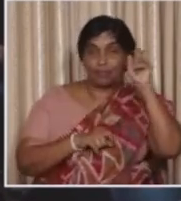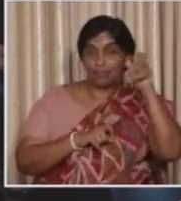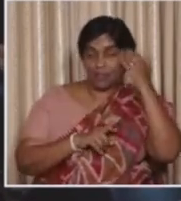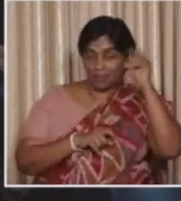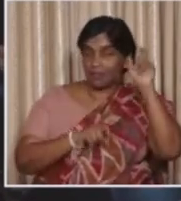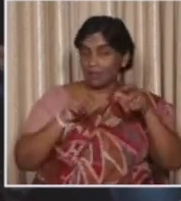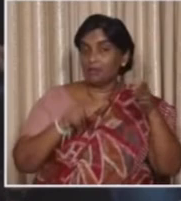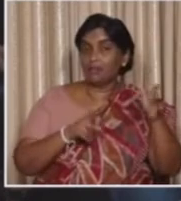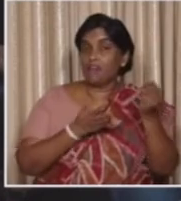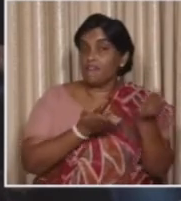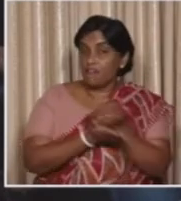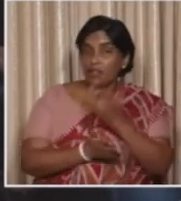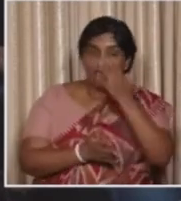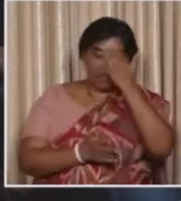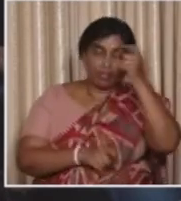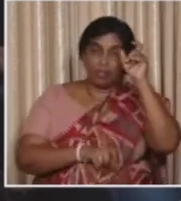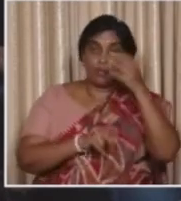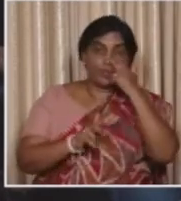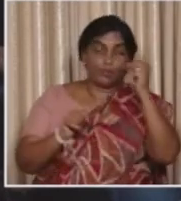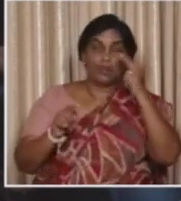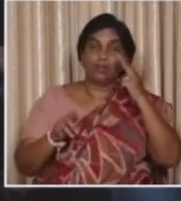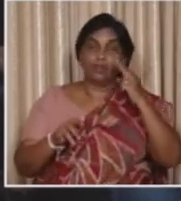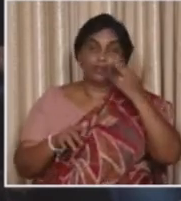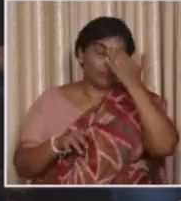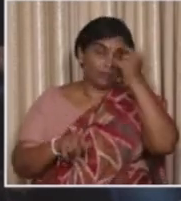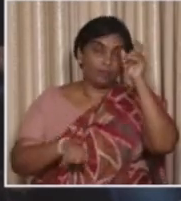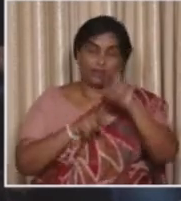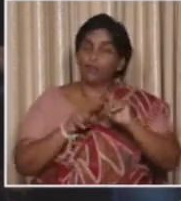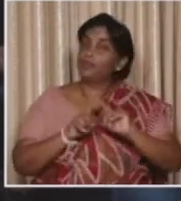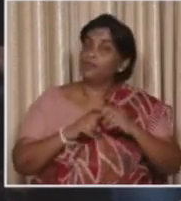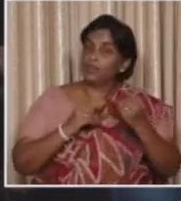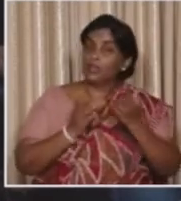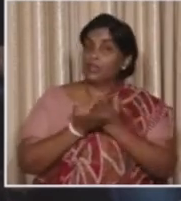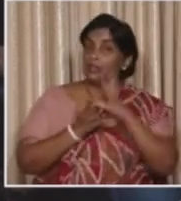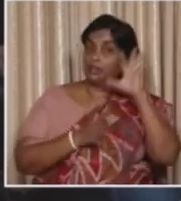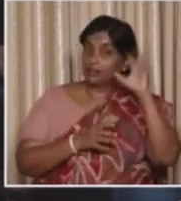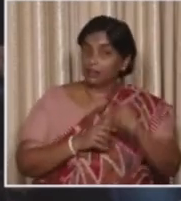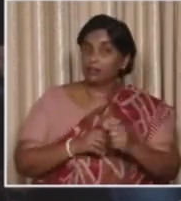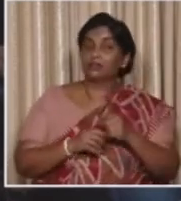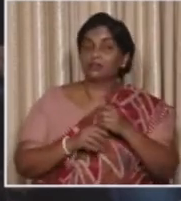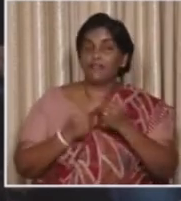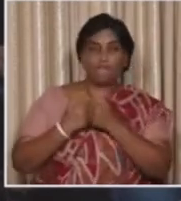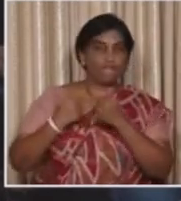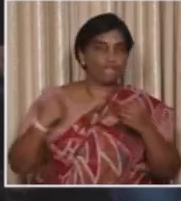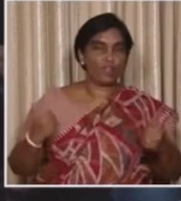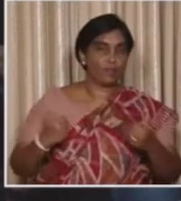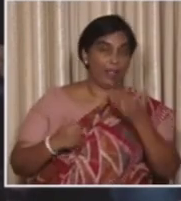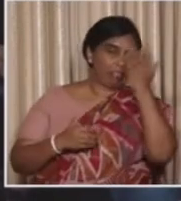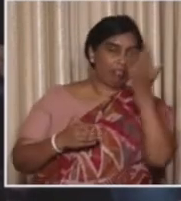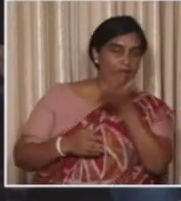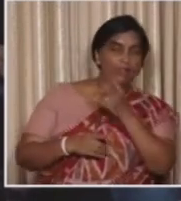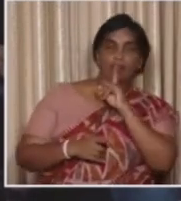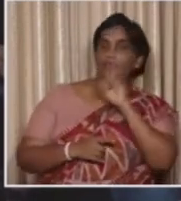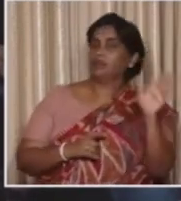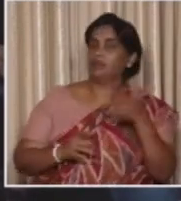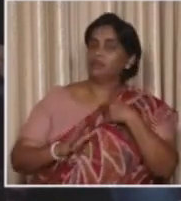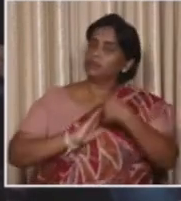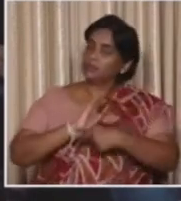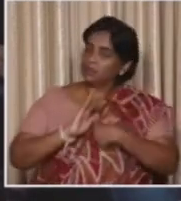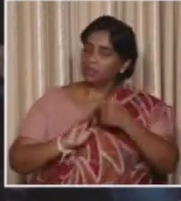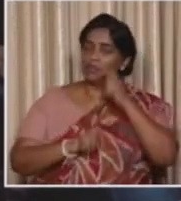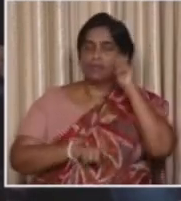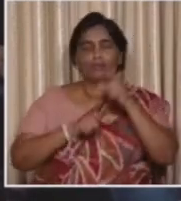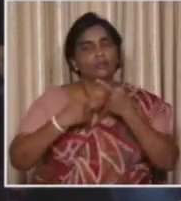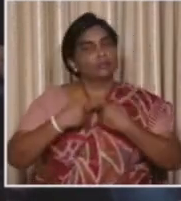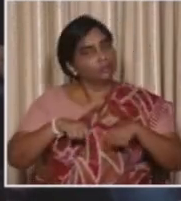කරලා කඳුකර දමිළ ජනතාව වෙනත් ඉන්දියාවෙන් ගෙන්නපු ජනතාවක් කියලා වෙනස් කොට සලකන්නේ නැතුව ශ්‍රී ලාංකික